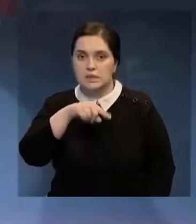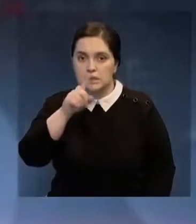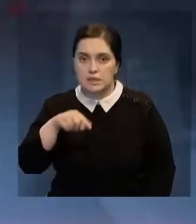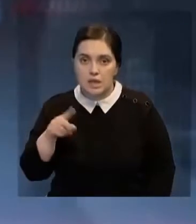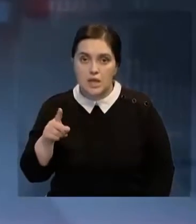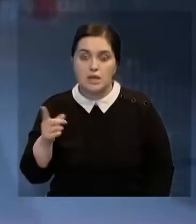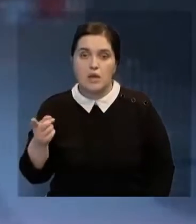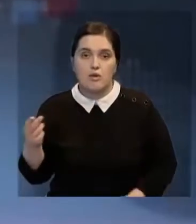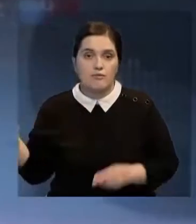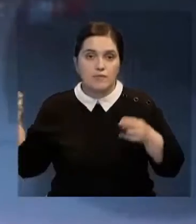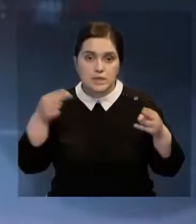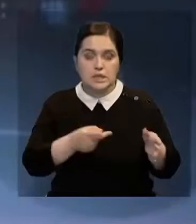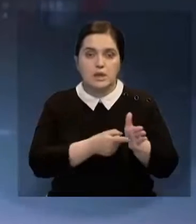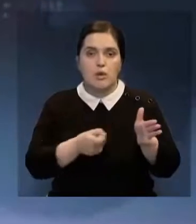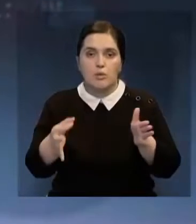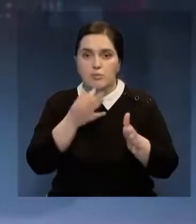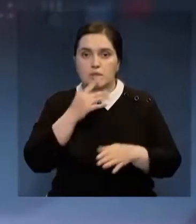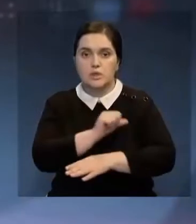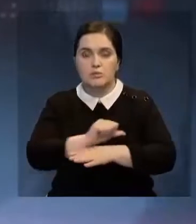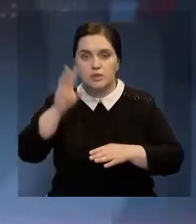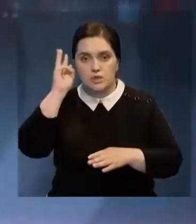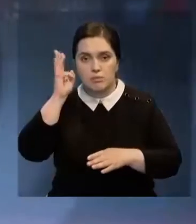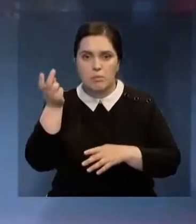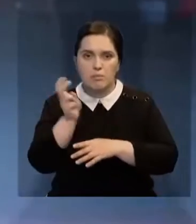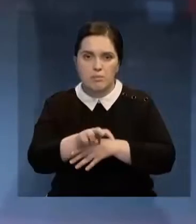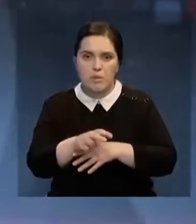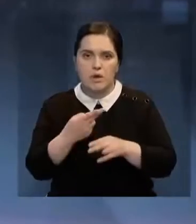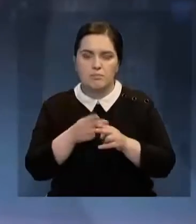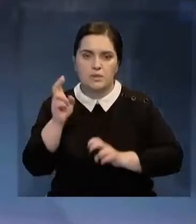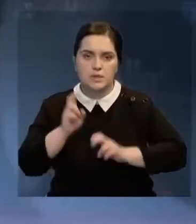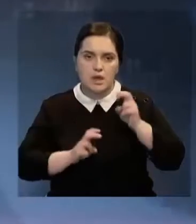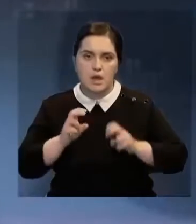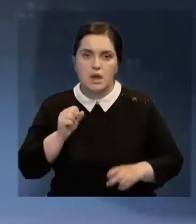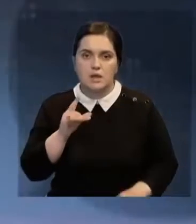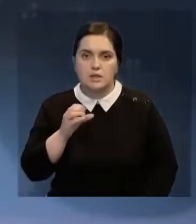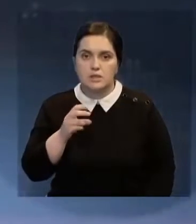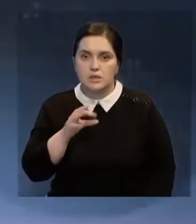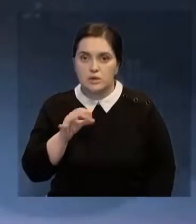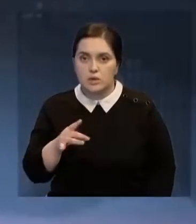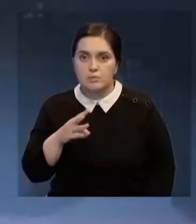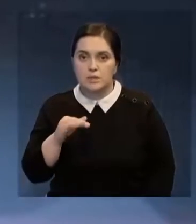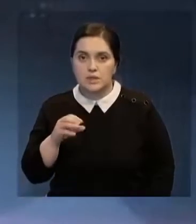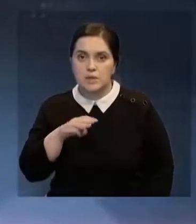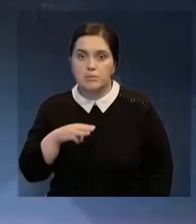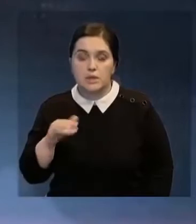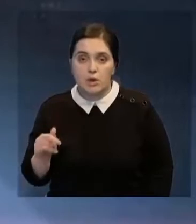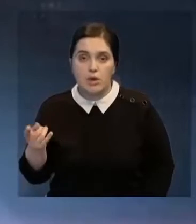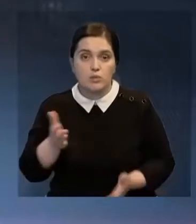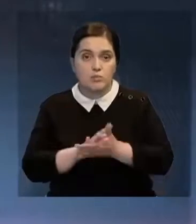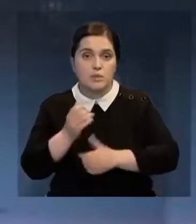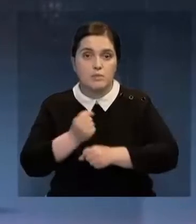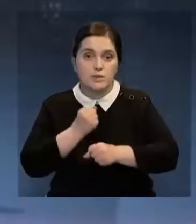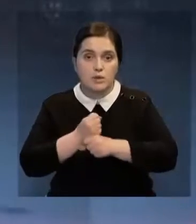Нидерландов в ходе своего визита в карагандинскую область зарубежные дипломаты побывали на градообразующего предприятии арср мил Тимертау где